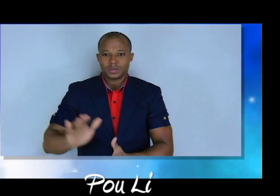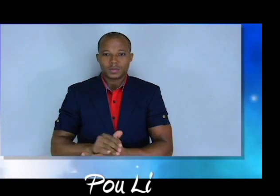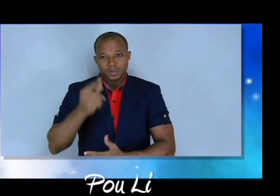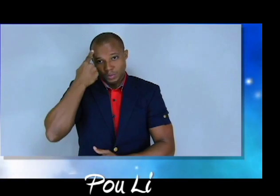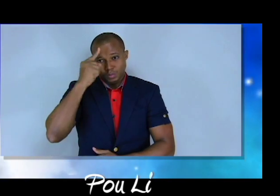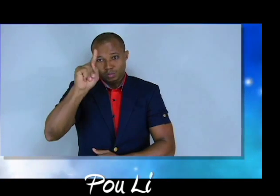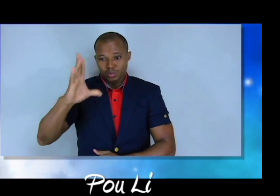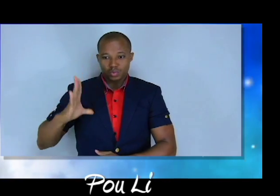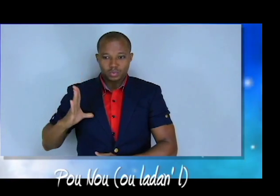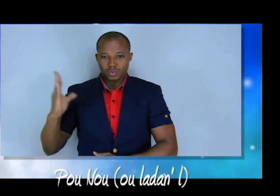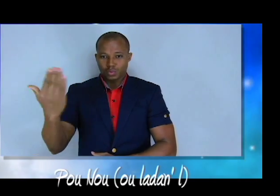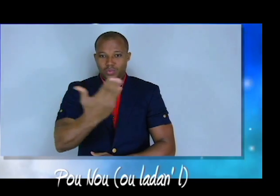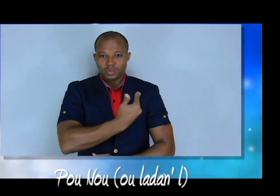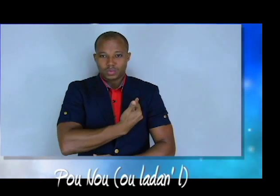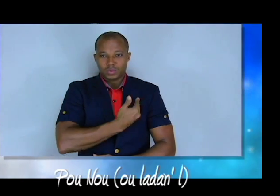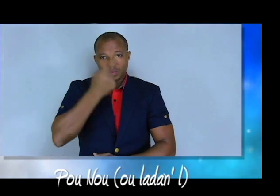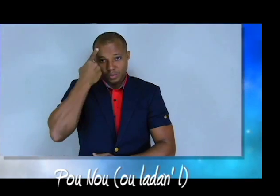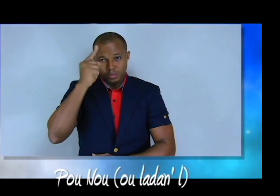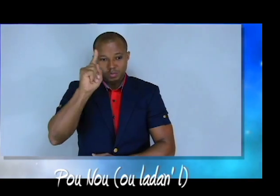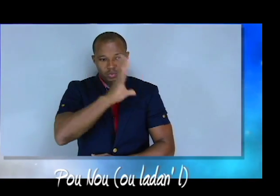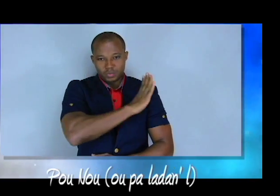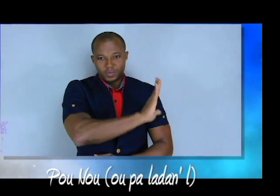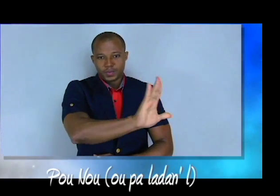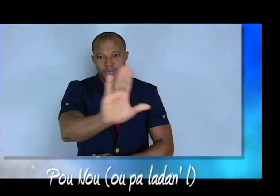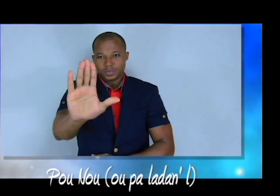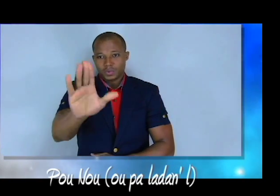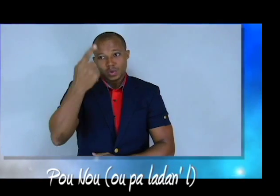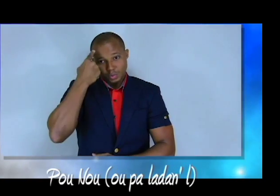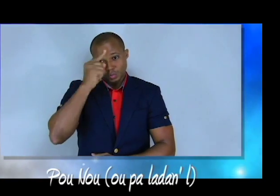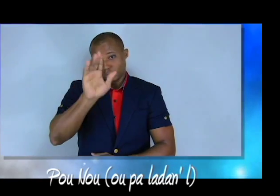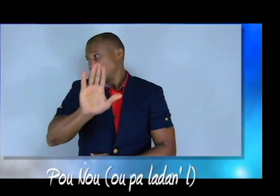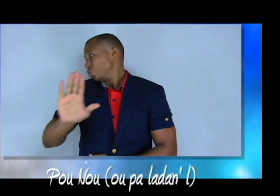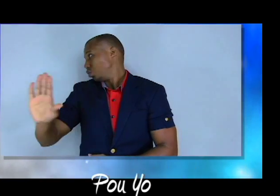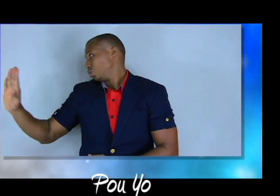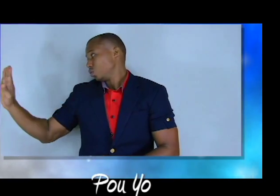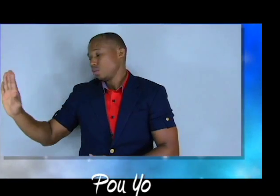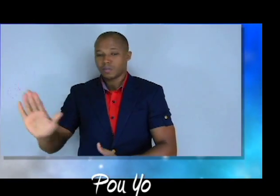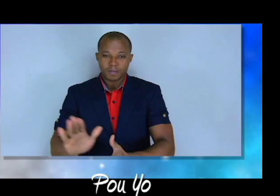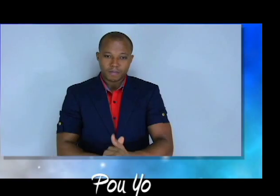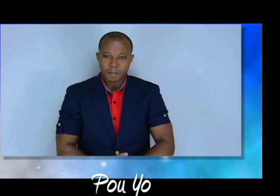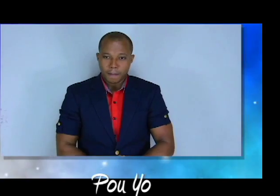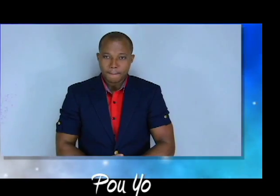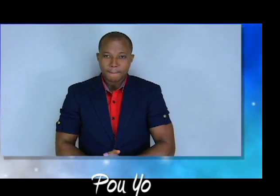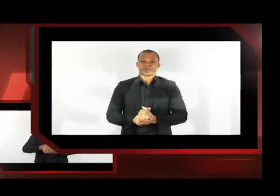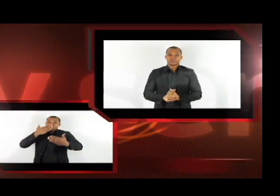li pour nous pour nous pour yo